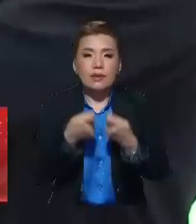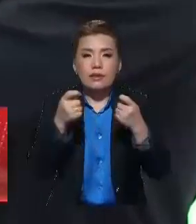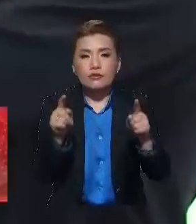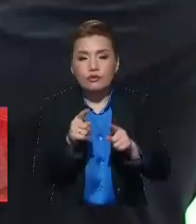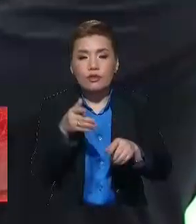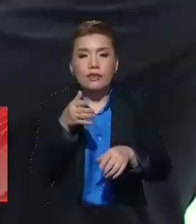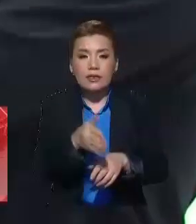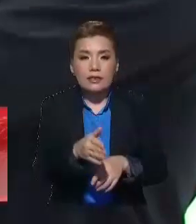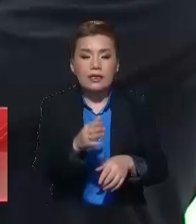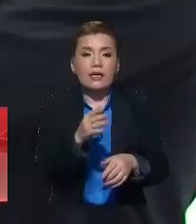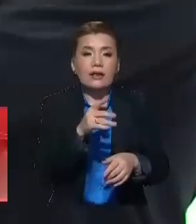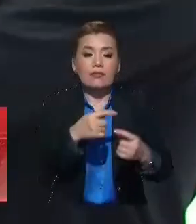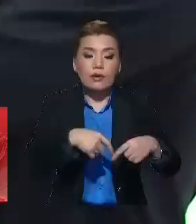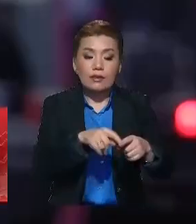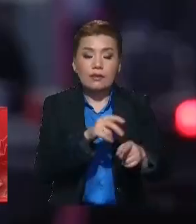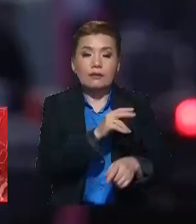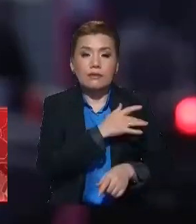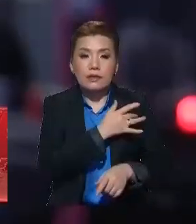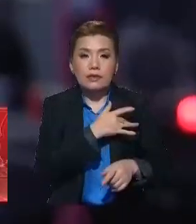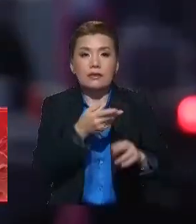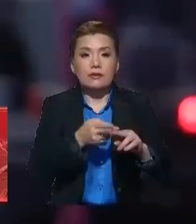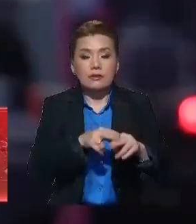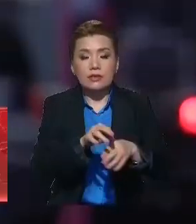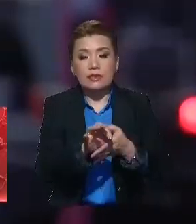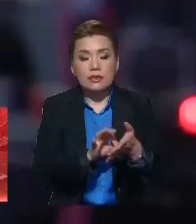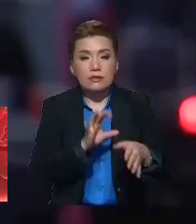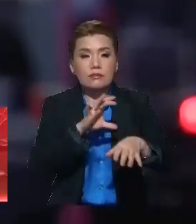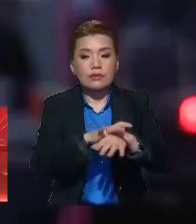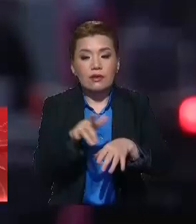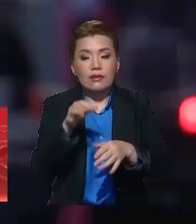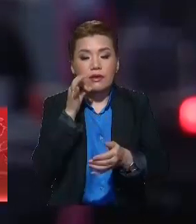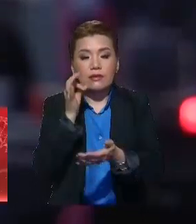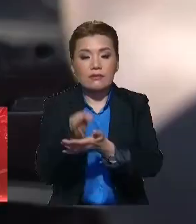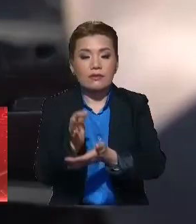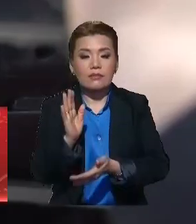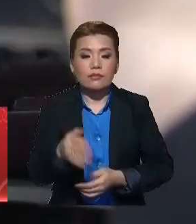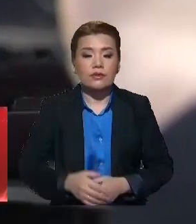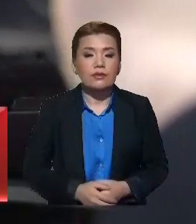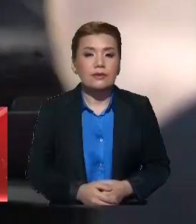және кадрлық бөлім қызметкерлері ертерек анықталмаған үшін жауап береді.